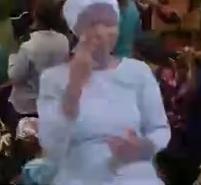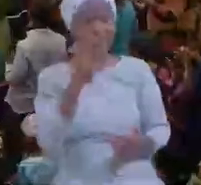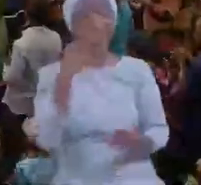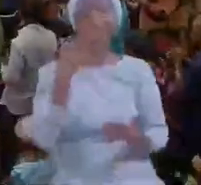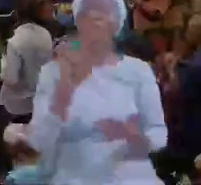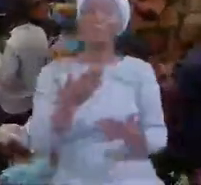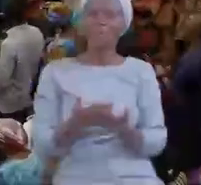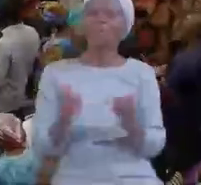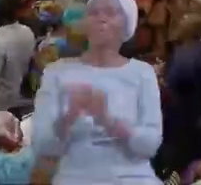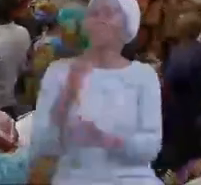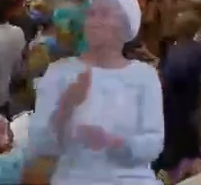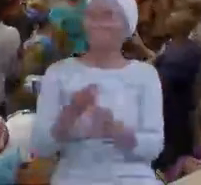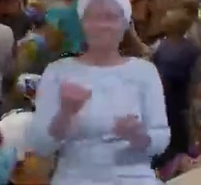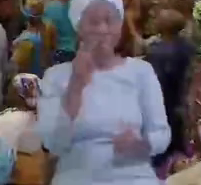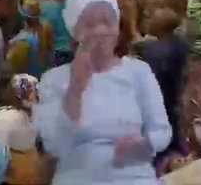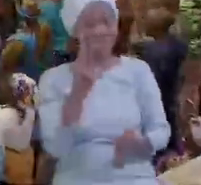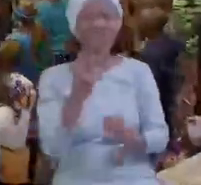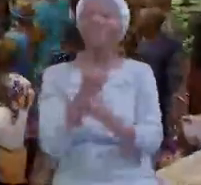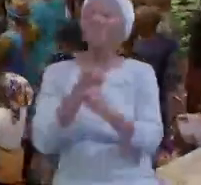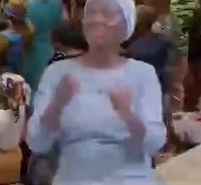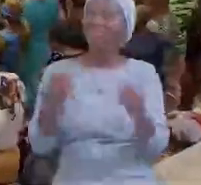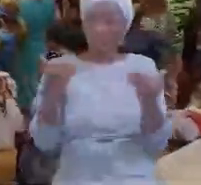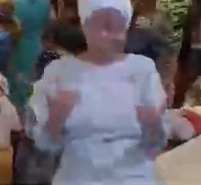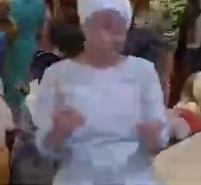Vous voyez le salut. Vous voyez bien.